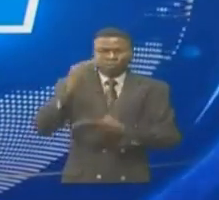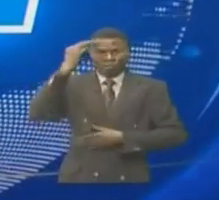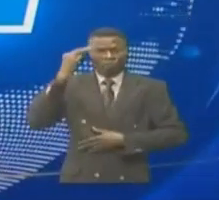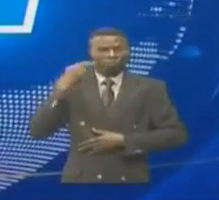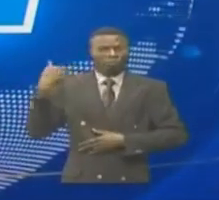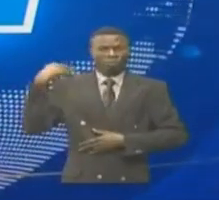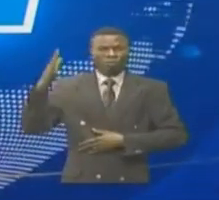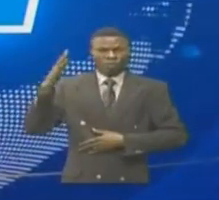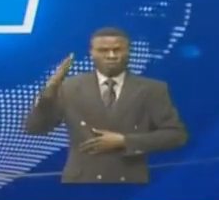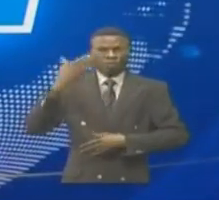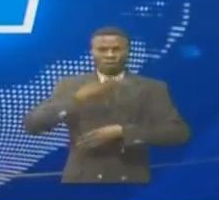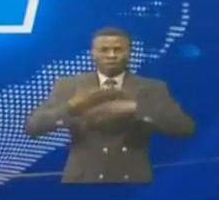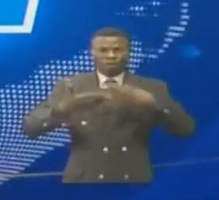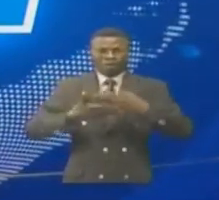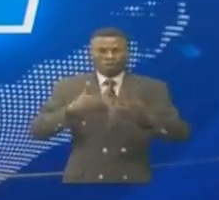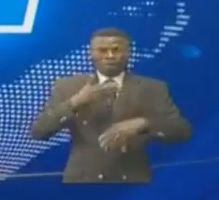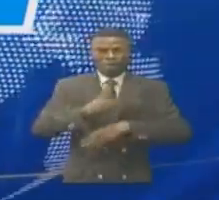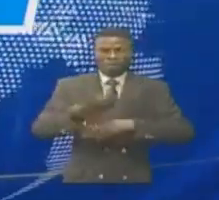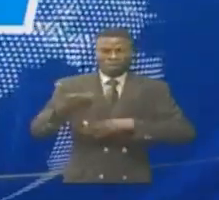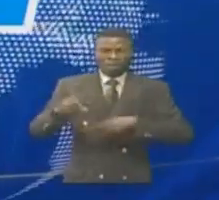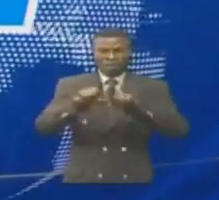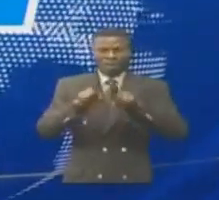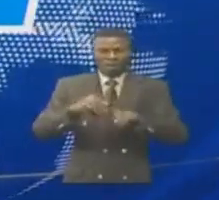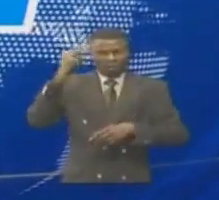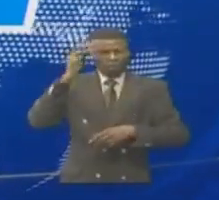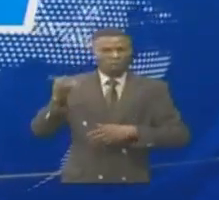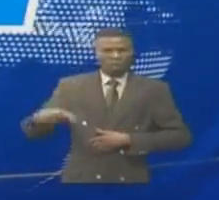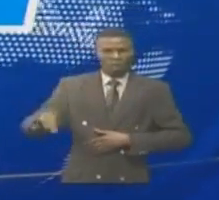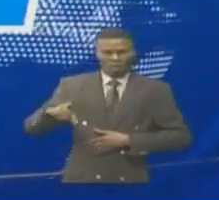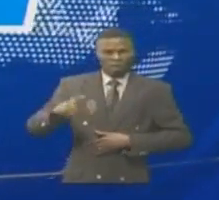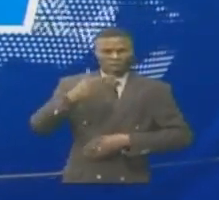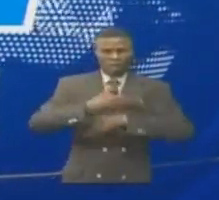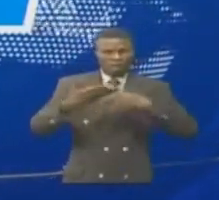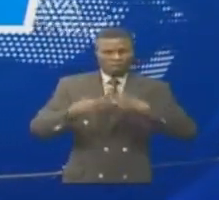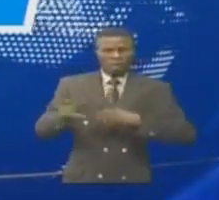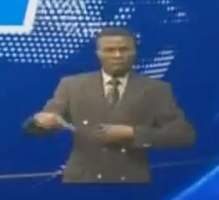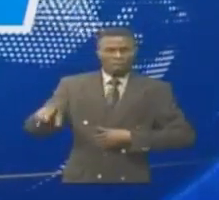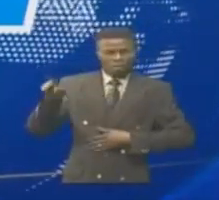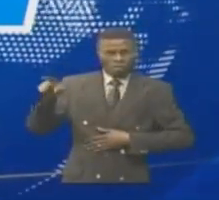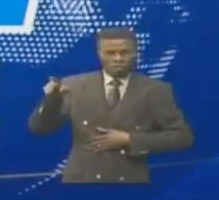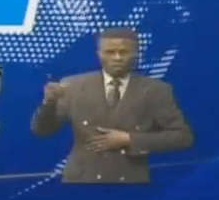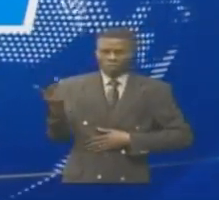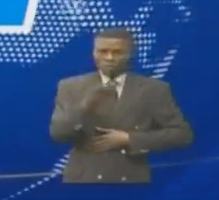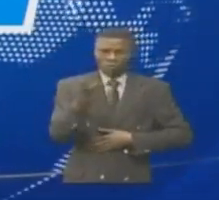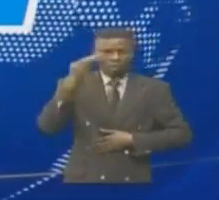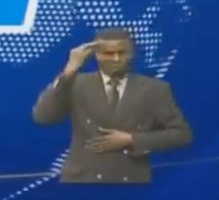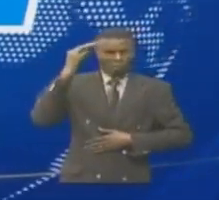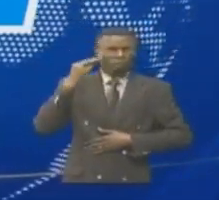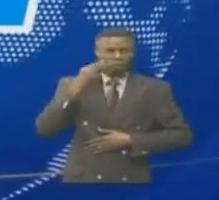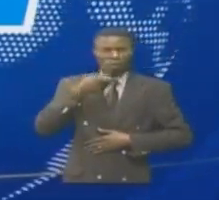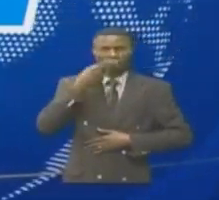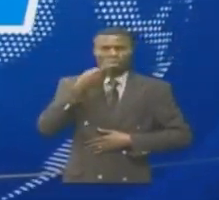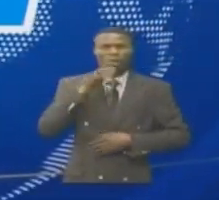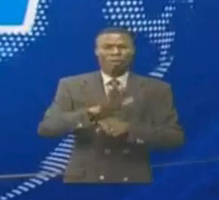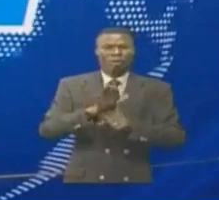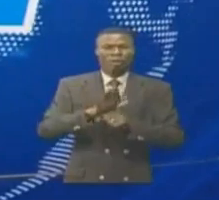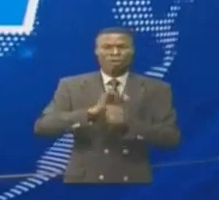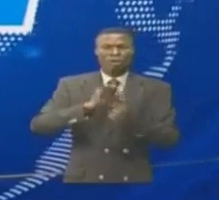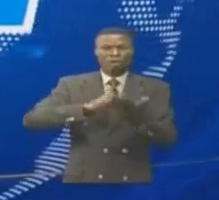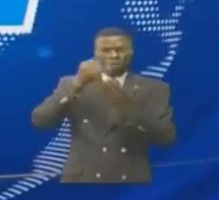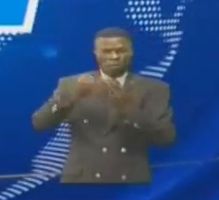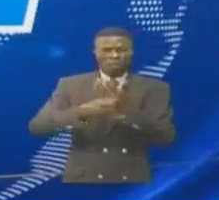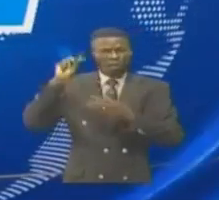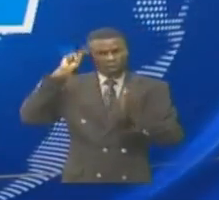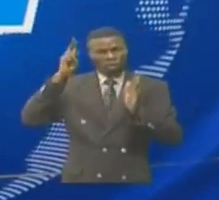d'État des ITP, Alexis Guizarou, et le ministre provincial des infrastructures de la province. Les deux personnalités ont aussi évoqué le projet du